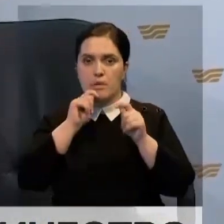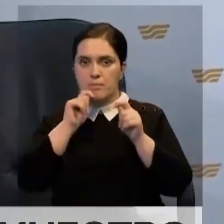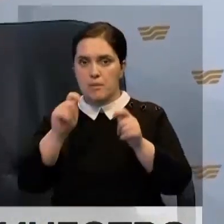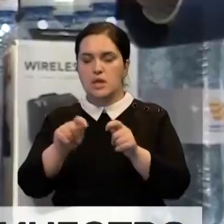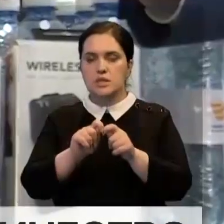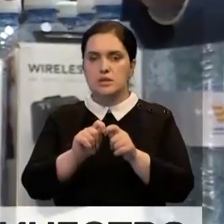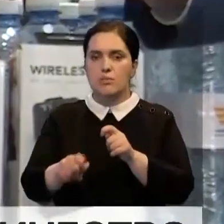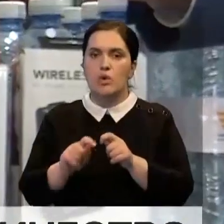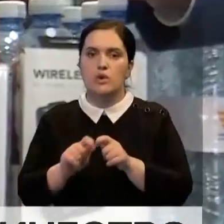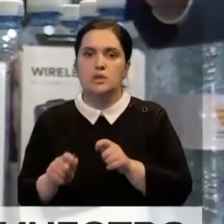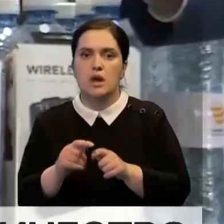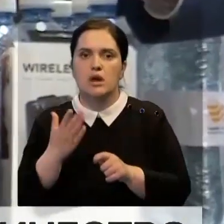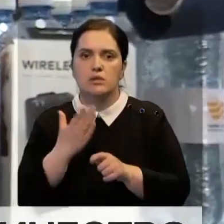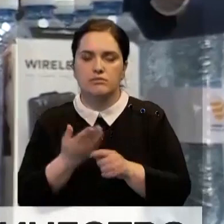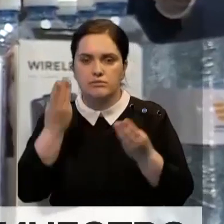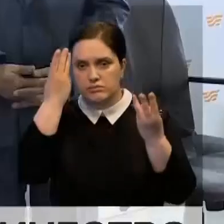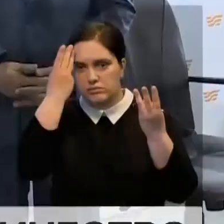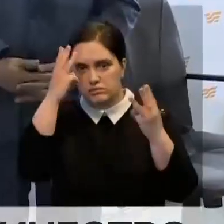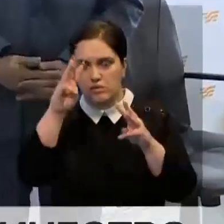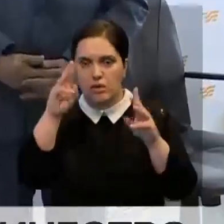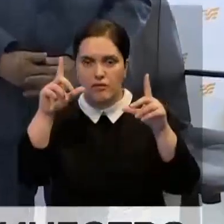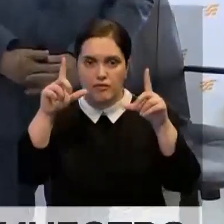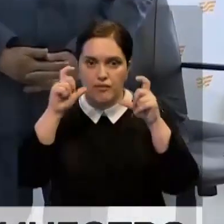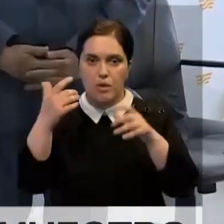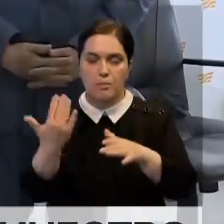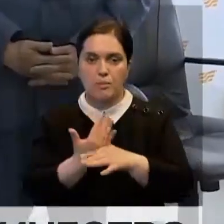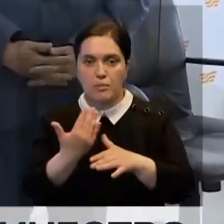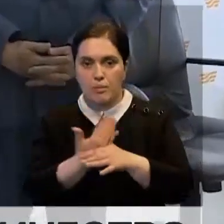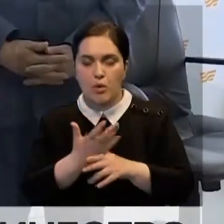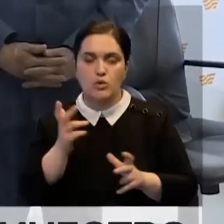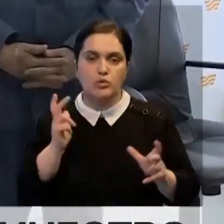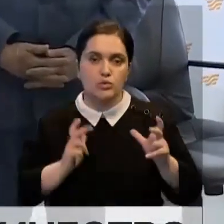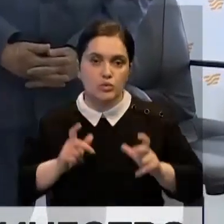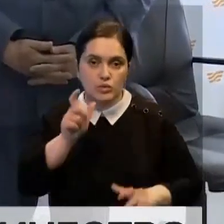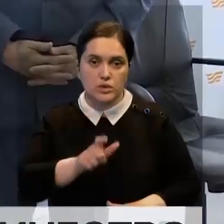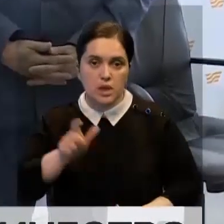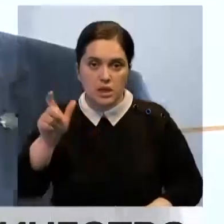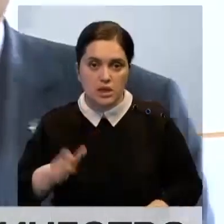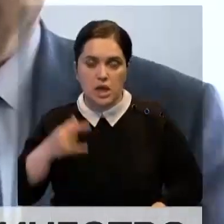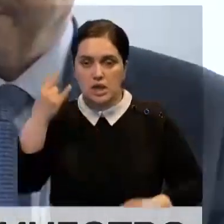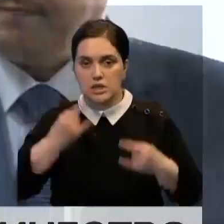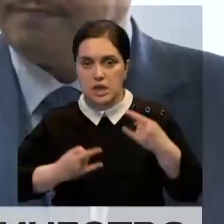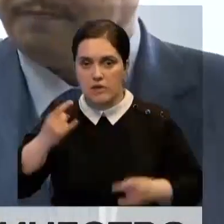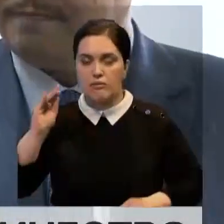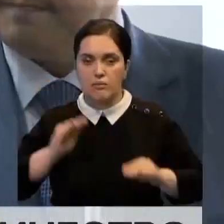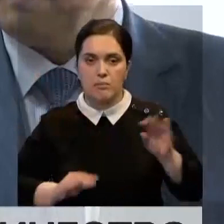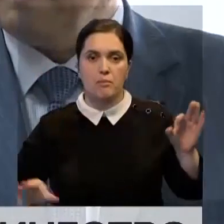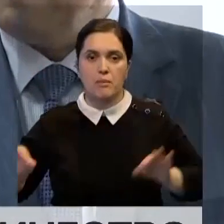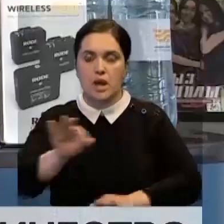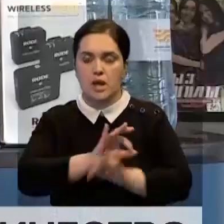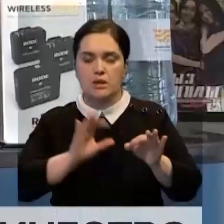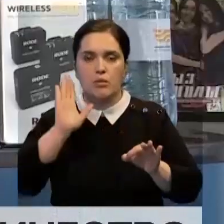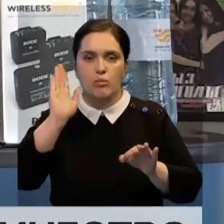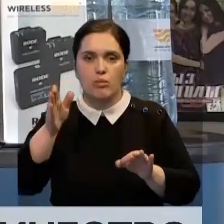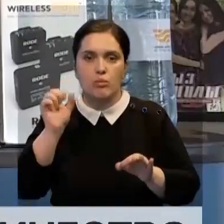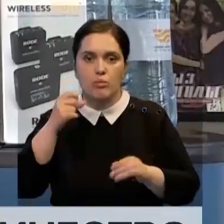спонсоров. Современный укомплектованный фотоаппарат станет помощником студентов при создании телевизионных проектов, которые в будущем могут